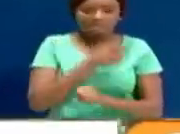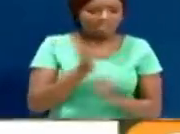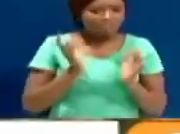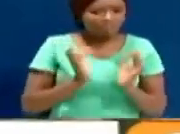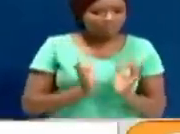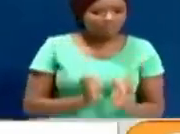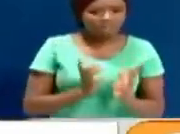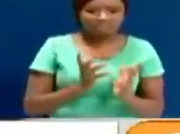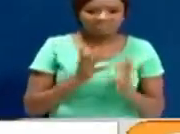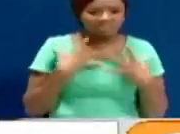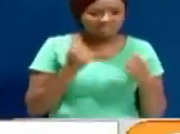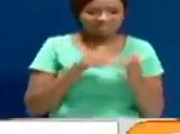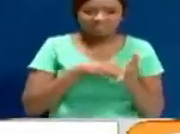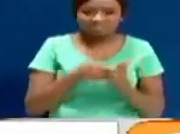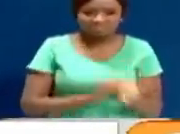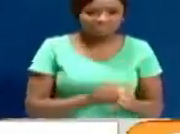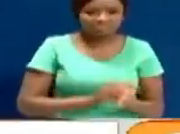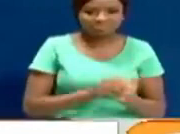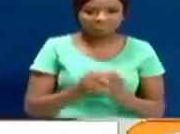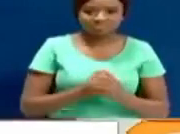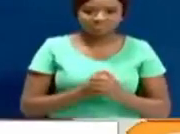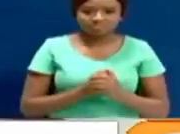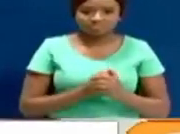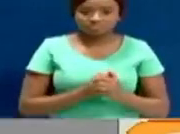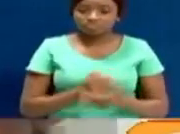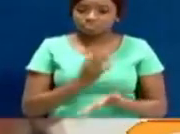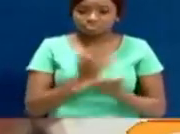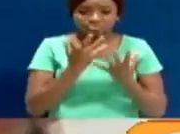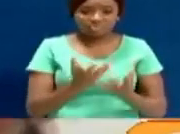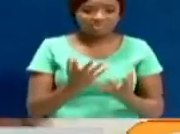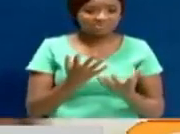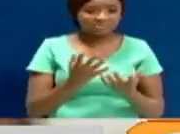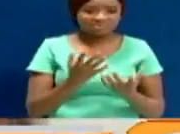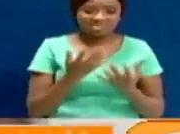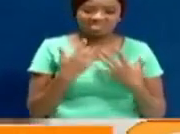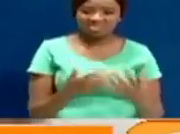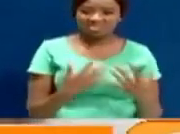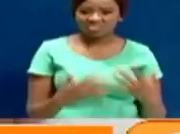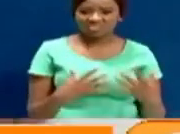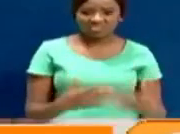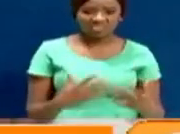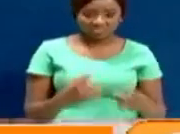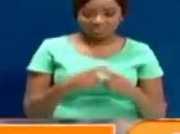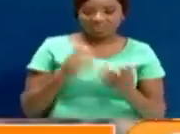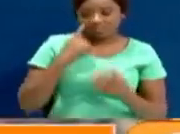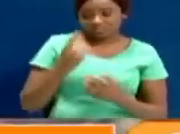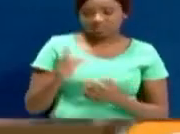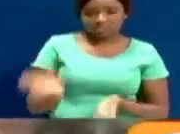ya afya ya bintie ambaye alikuwa na utapiamlo. Ile weight yake ilikuwa chini, lakini sasa ana msichana